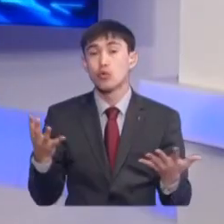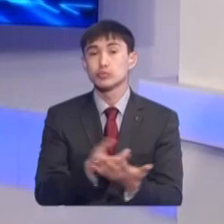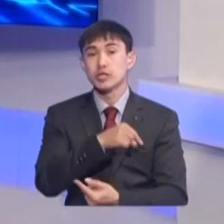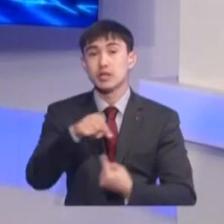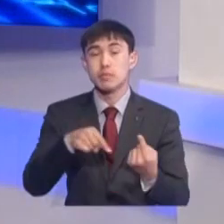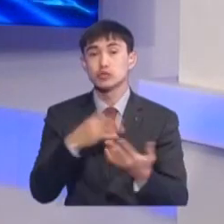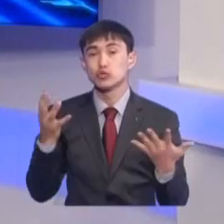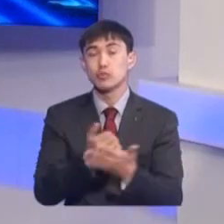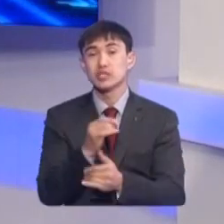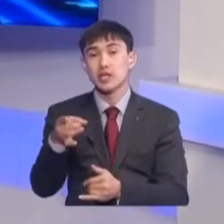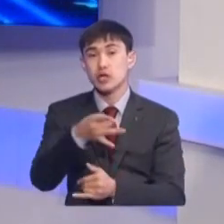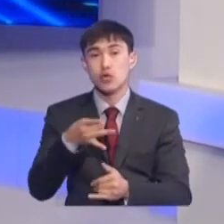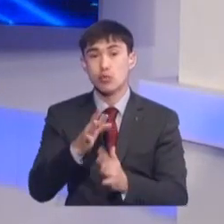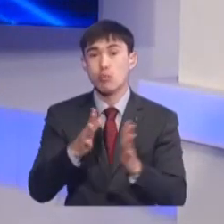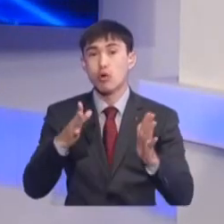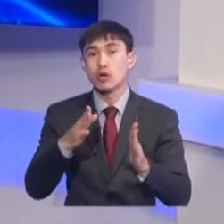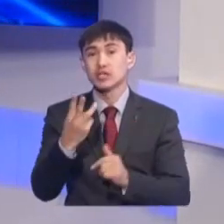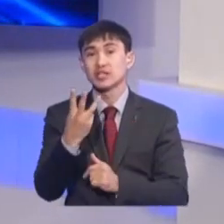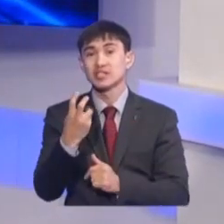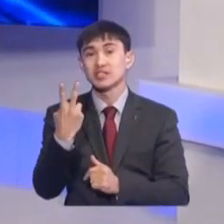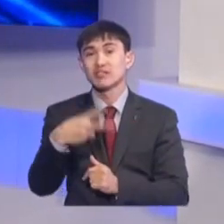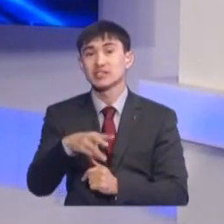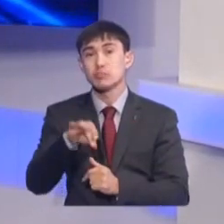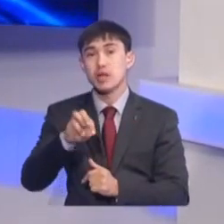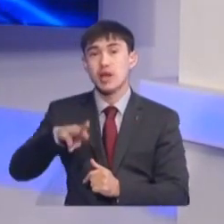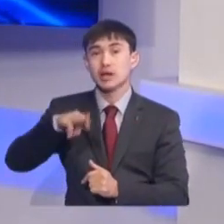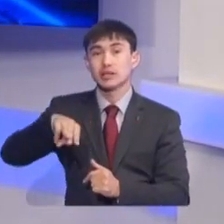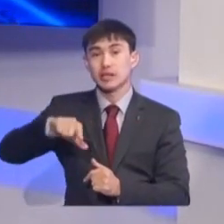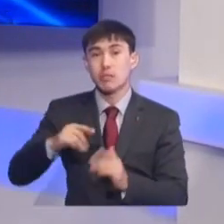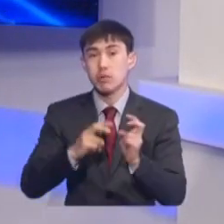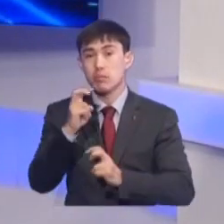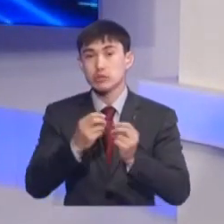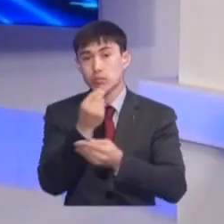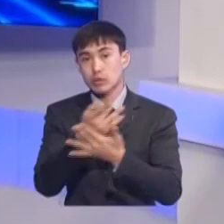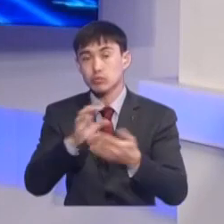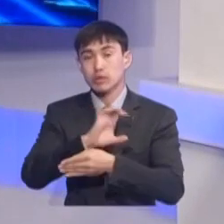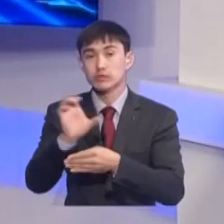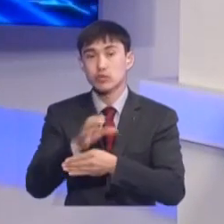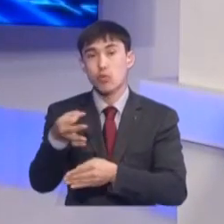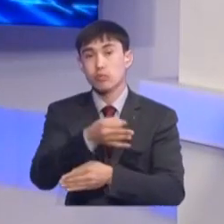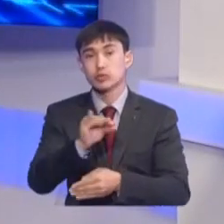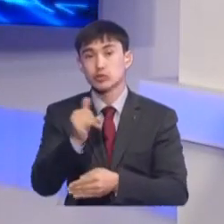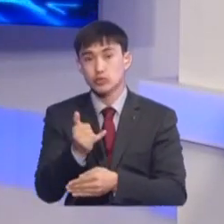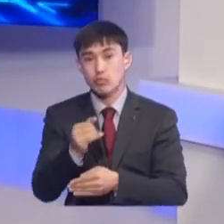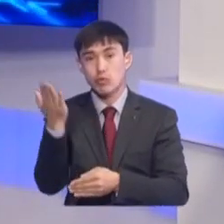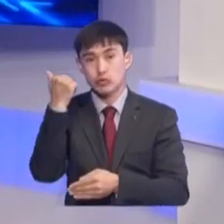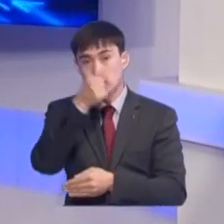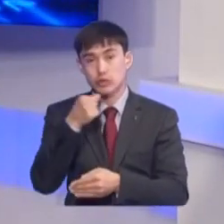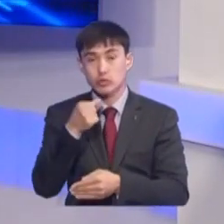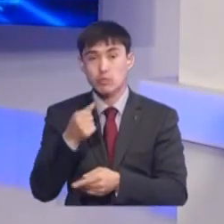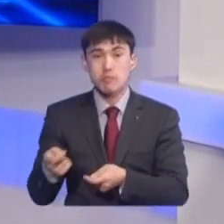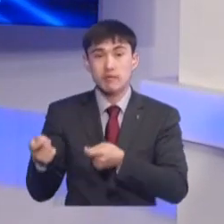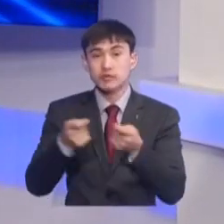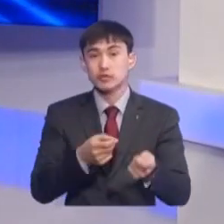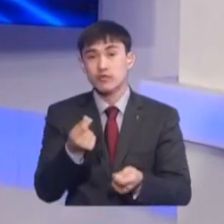успешный бизнес успешный регион более чем на 320 млрд тенге Промышленной продукции произведено в области тсу в прошлом году